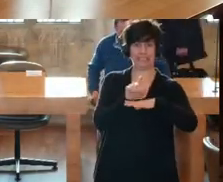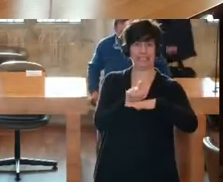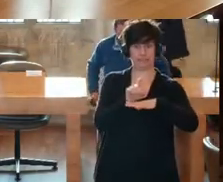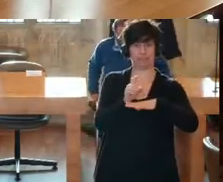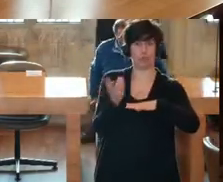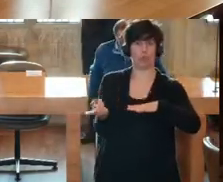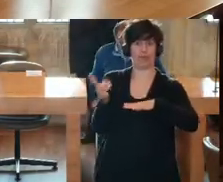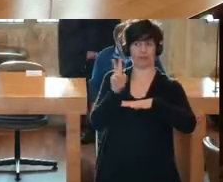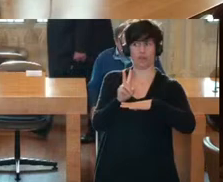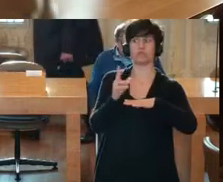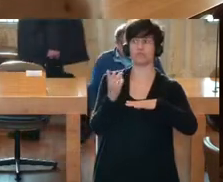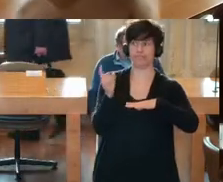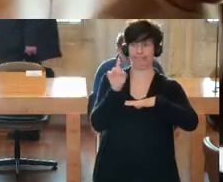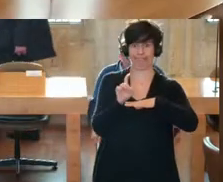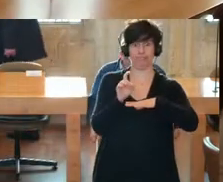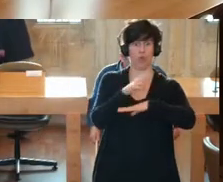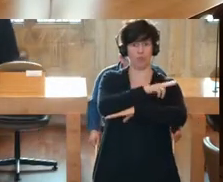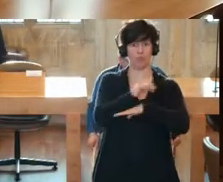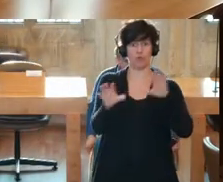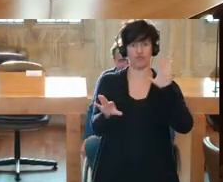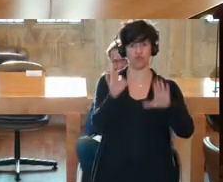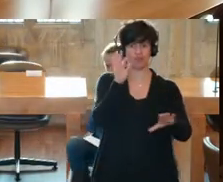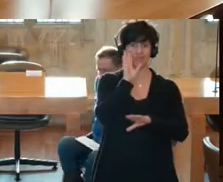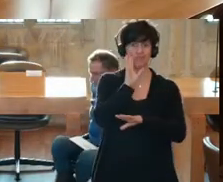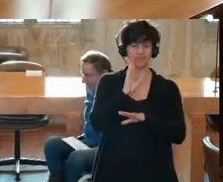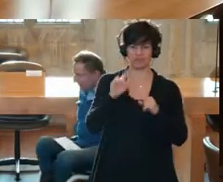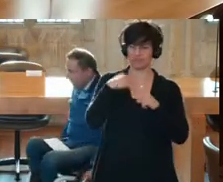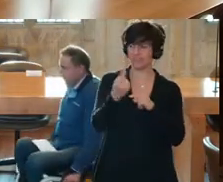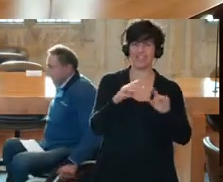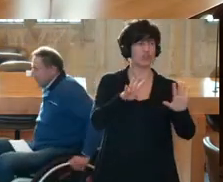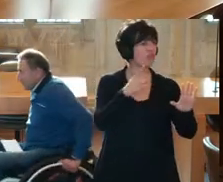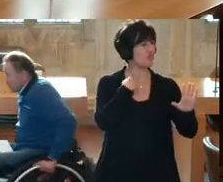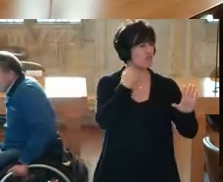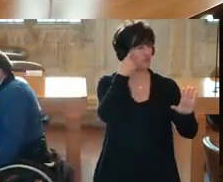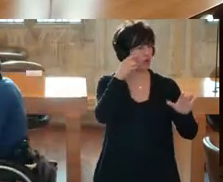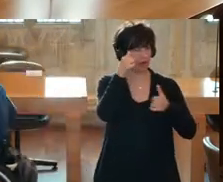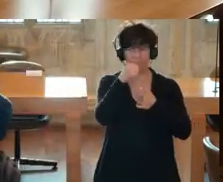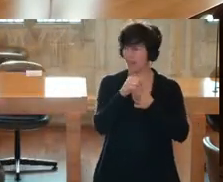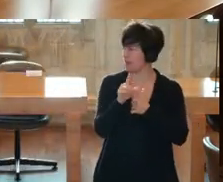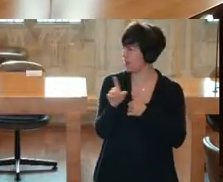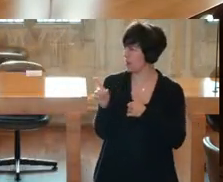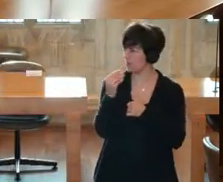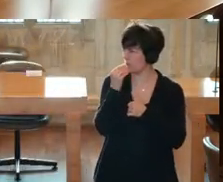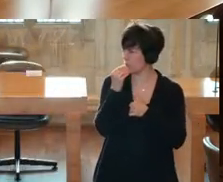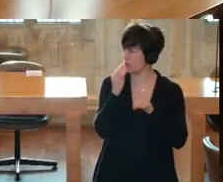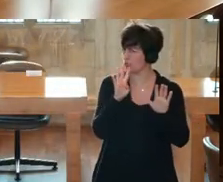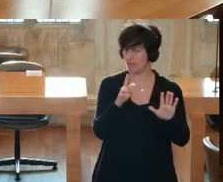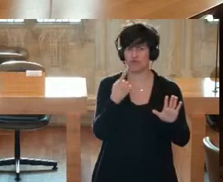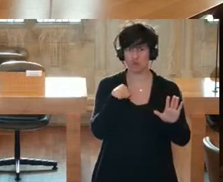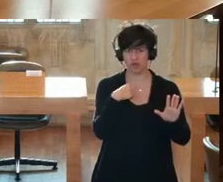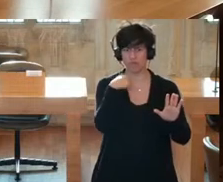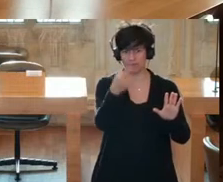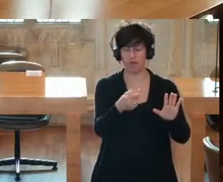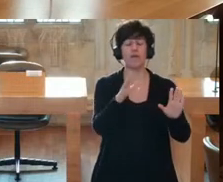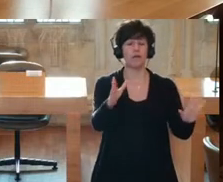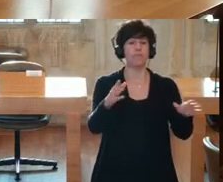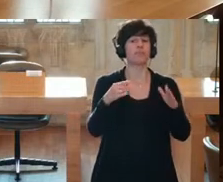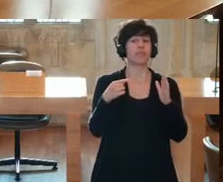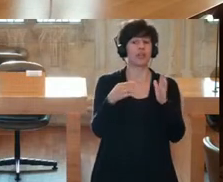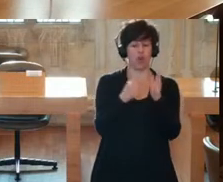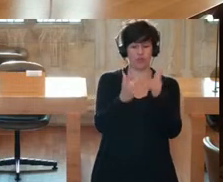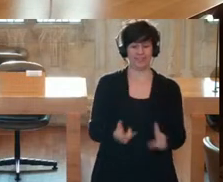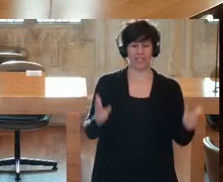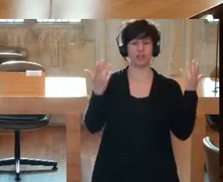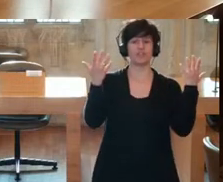présent à l'occasion de ces élections. C'est le 9 juin de mémoire, je crois, 9 juin prochain. Hein, et en fin de séance,